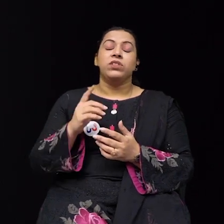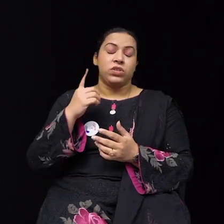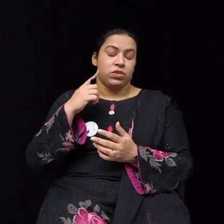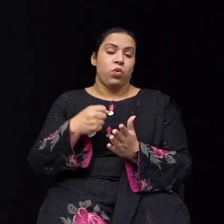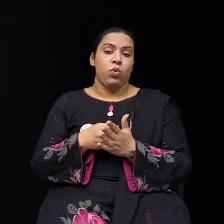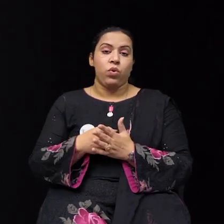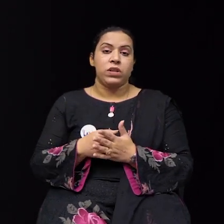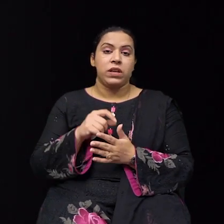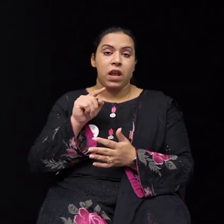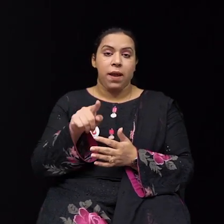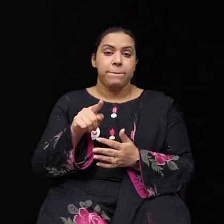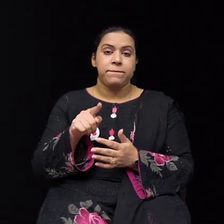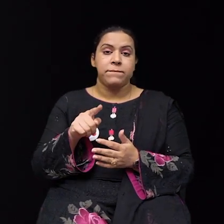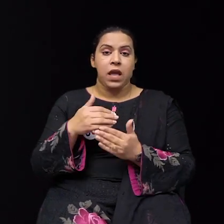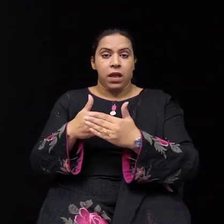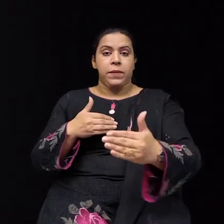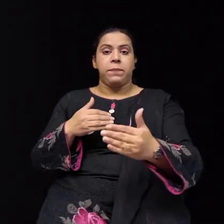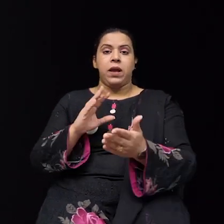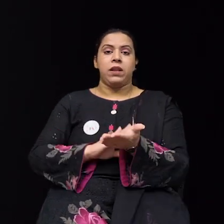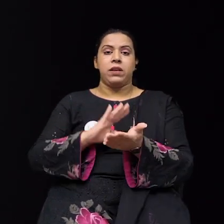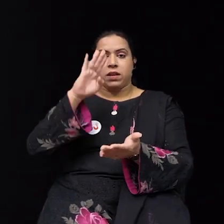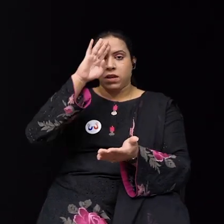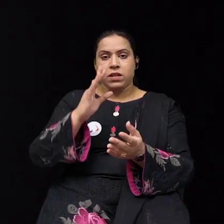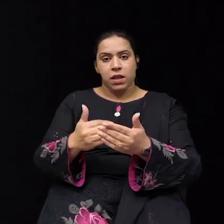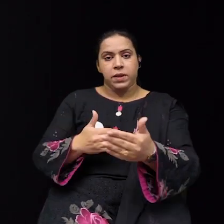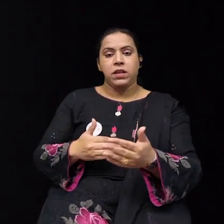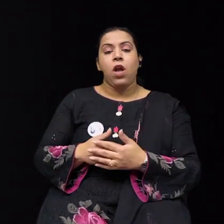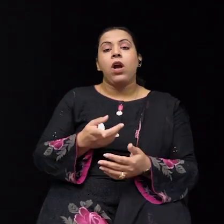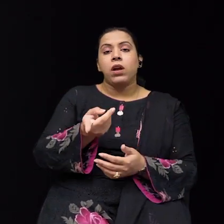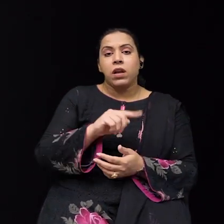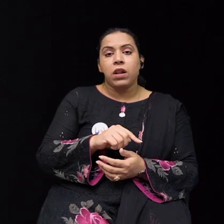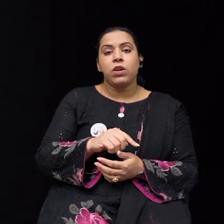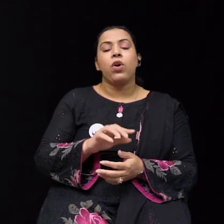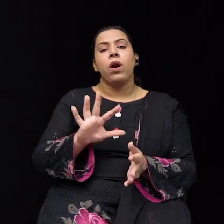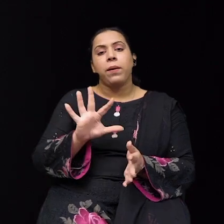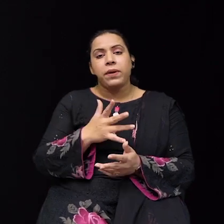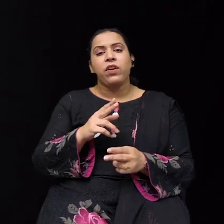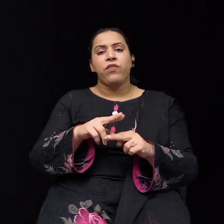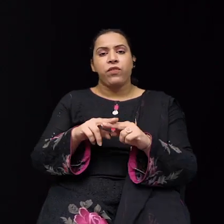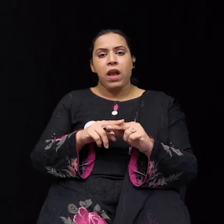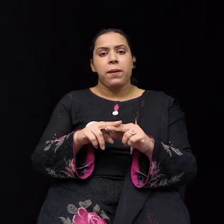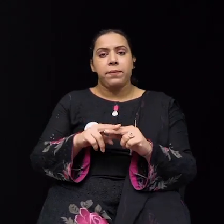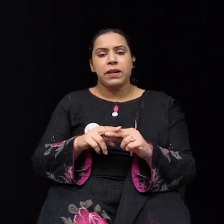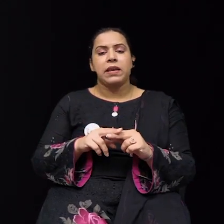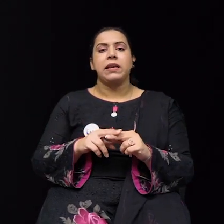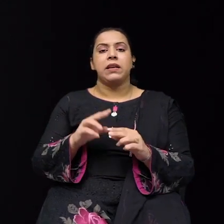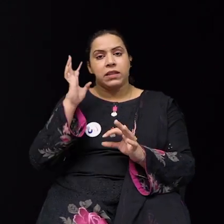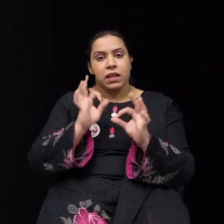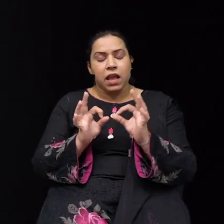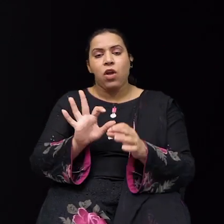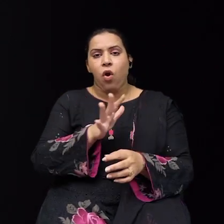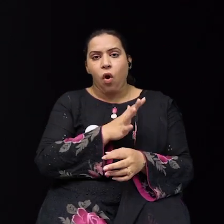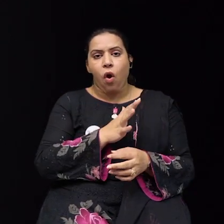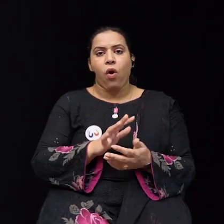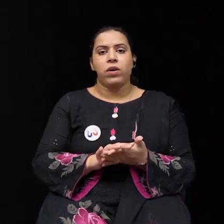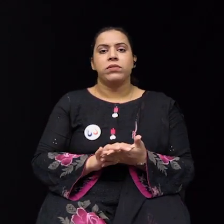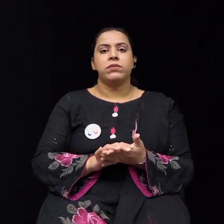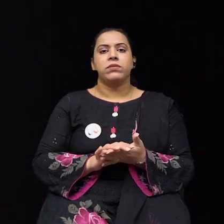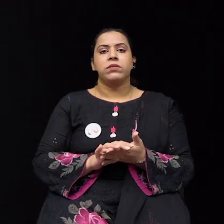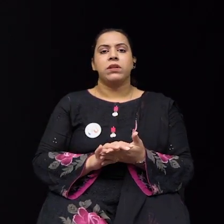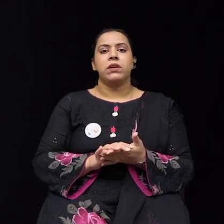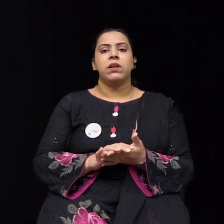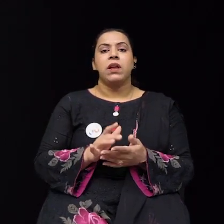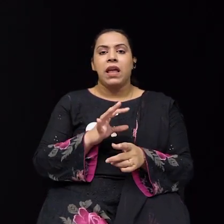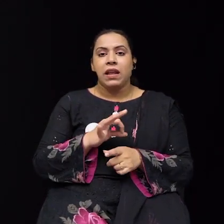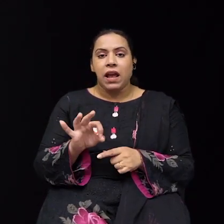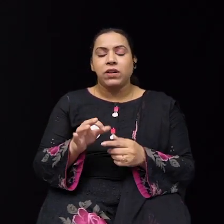آپ اس بیماری سے بچے رہیں گے. اور کل کو اگر آپ مزید فیملی پلاننگ اس طرح کی چیزوں کو دھیان کریں گے تو آپ اپنے